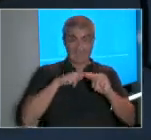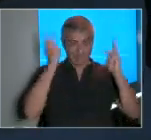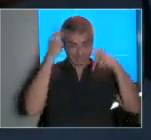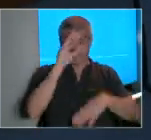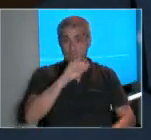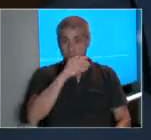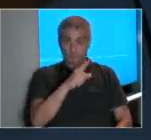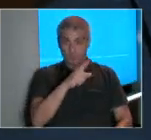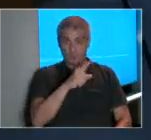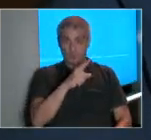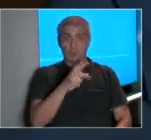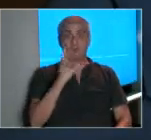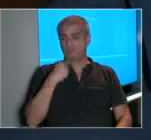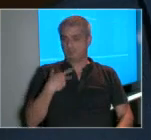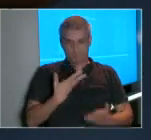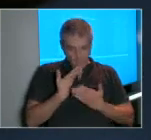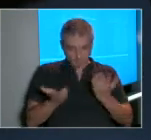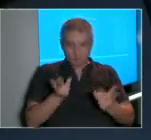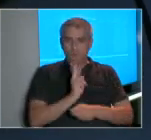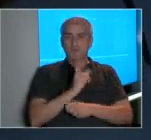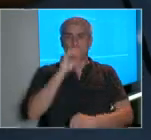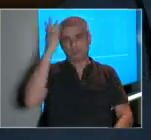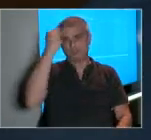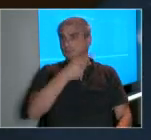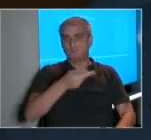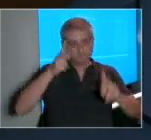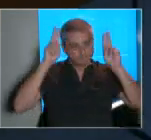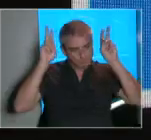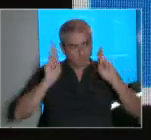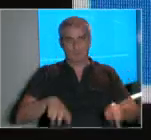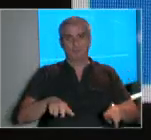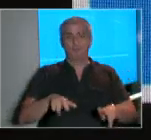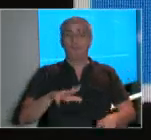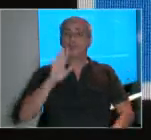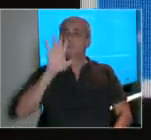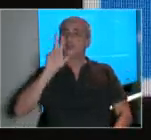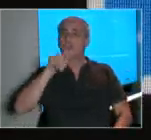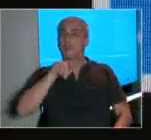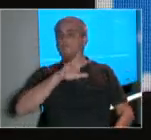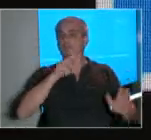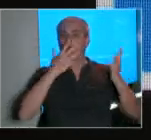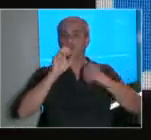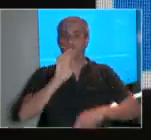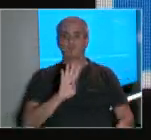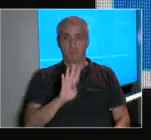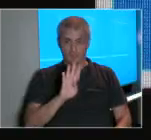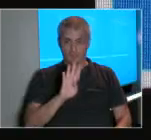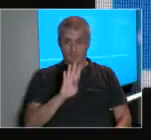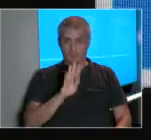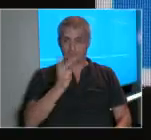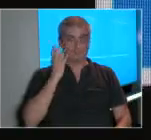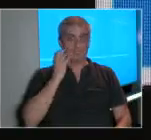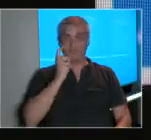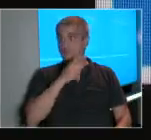אוסלו, נחשפתי לשקר הפלסטיני במלוא מערומיו. מאי 1994, יאסר